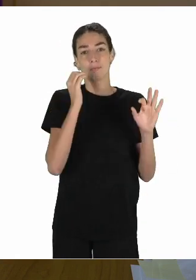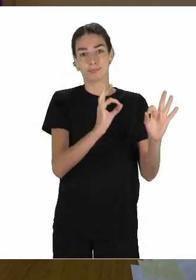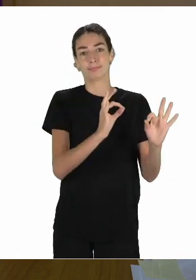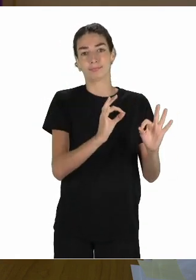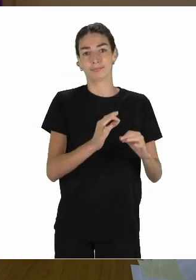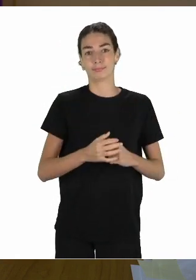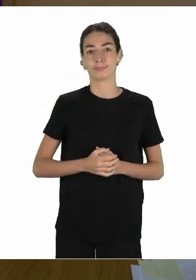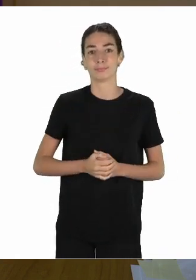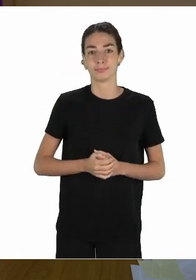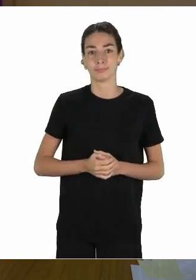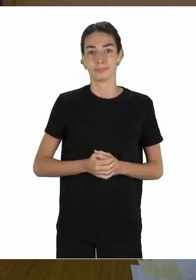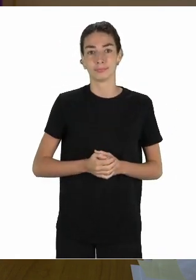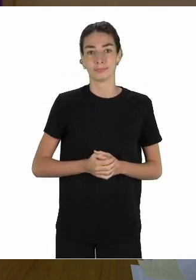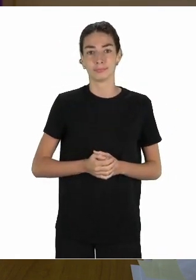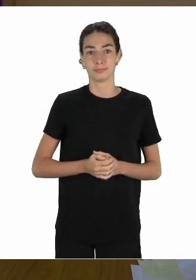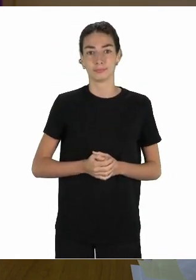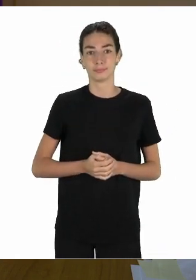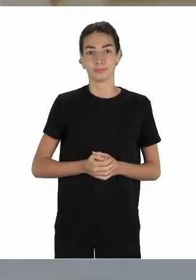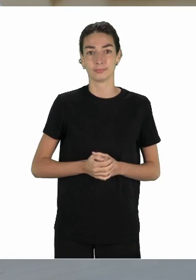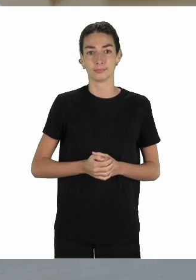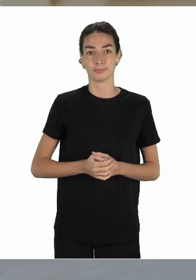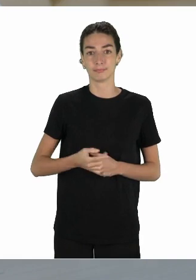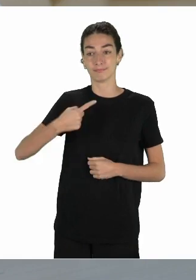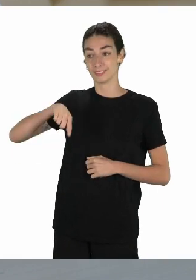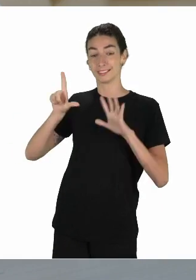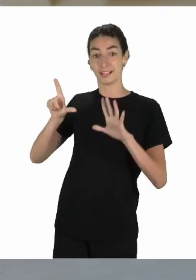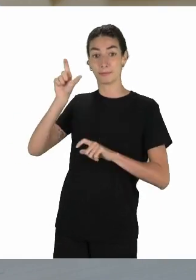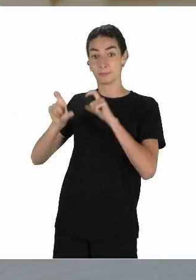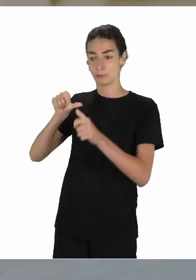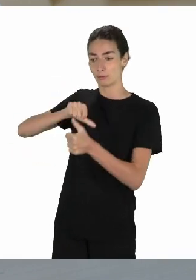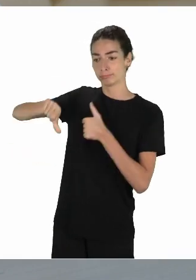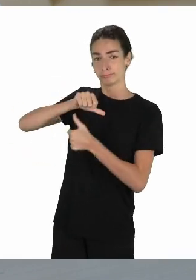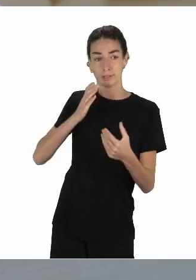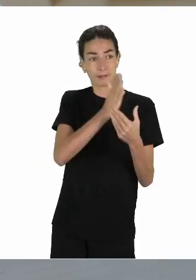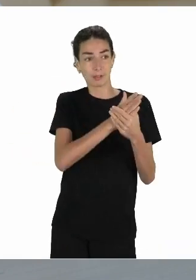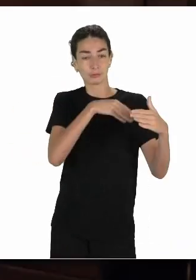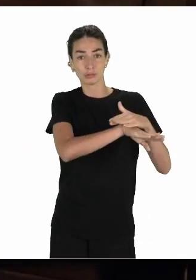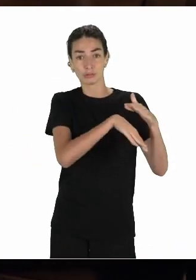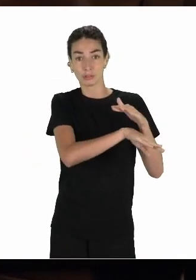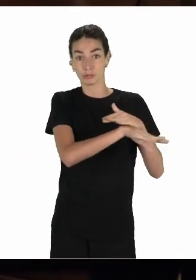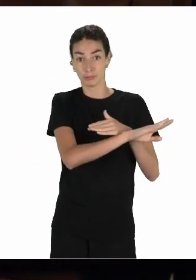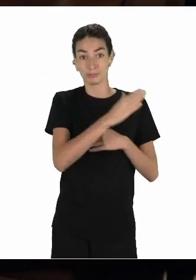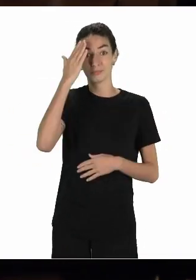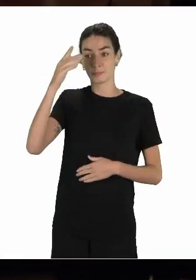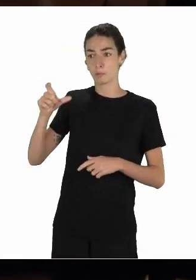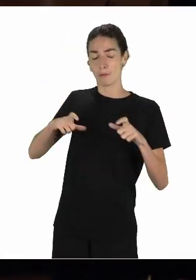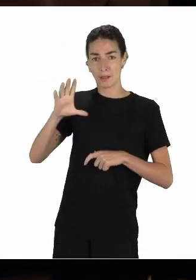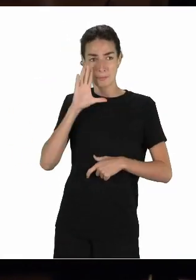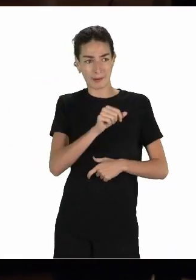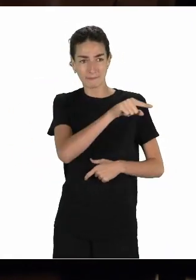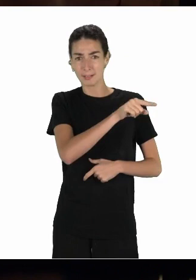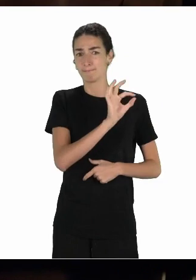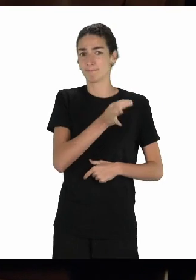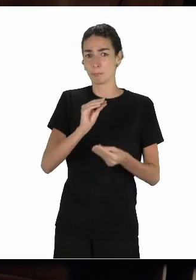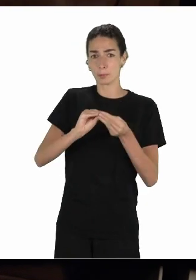que l'usager il soit accompagné au mieux. On essaie d'intervenir chez le bénéficiaire. S'il y a une collègue qui se rend